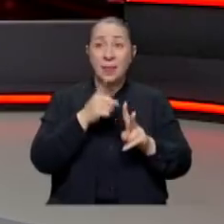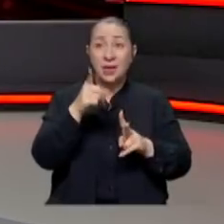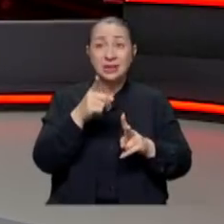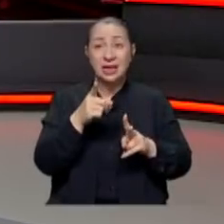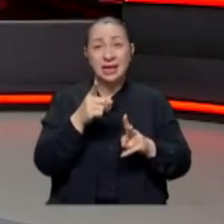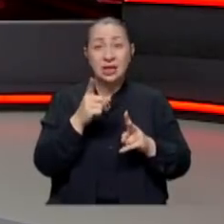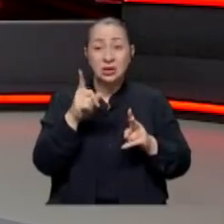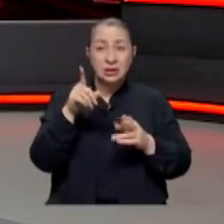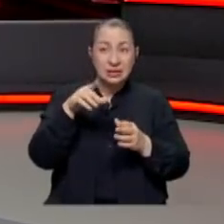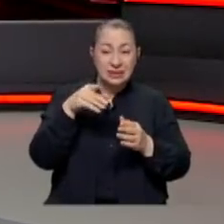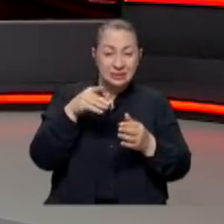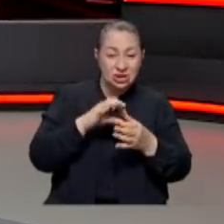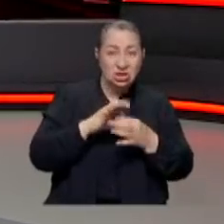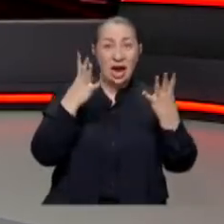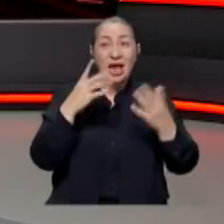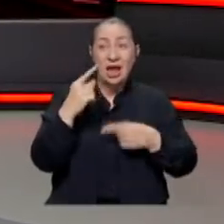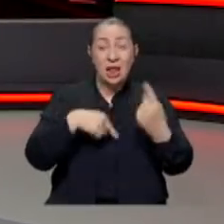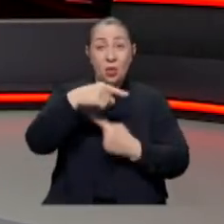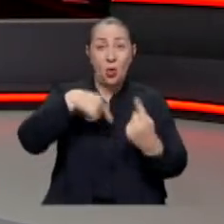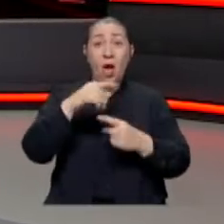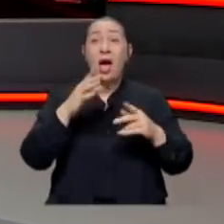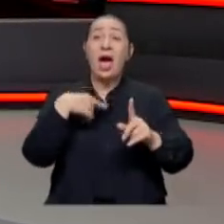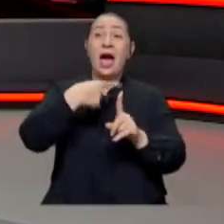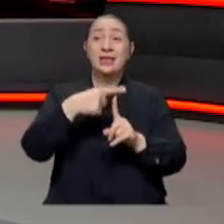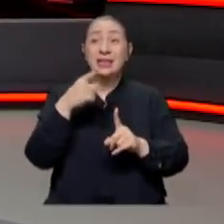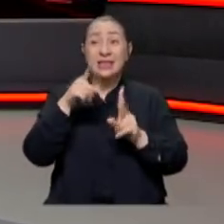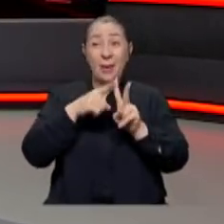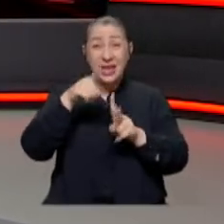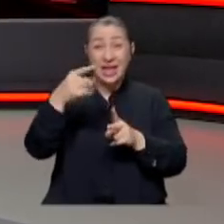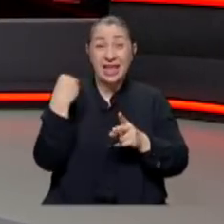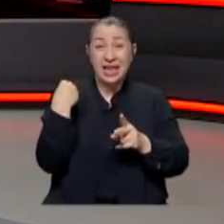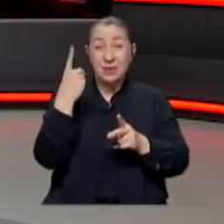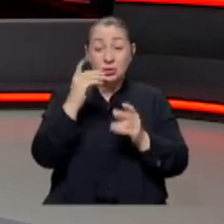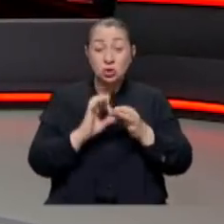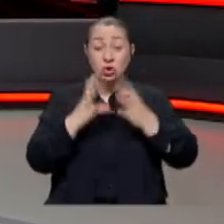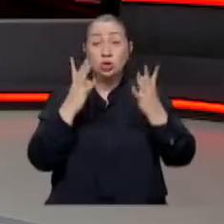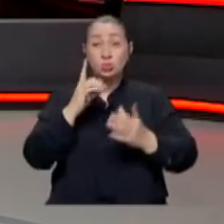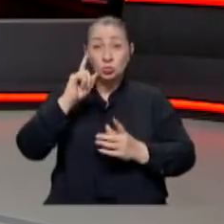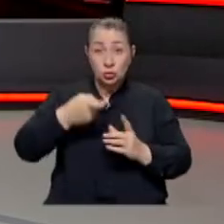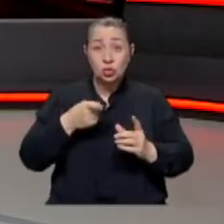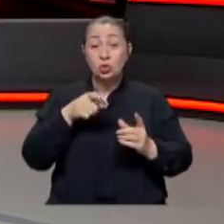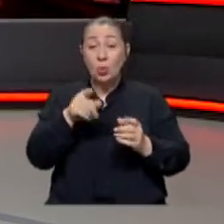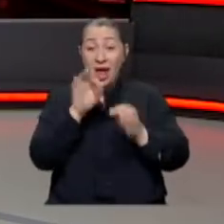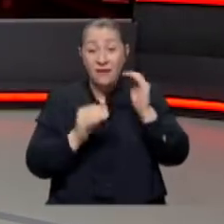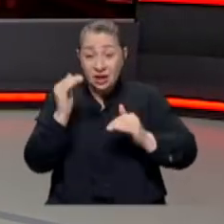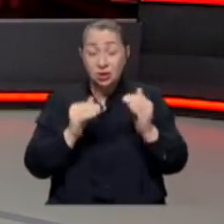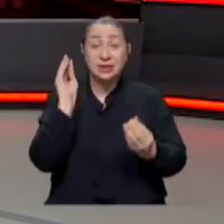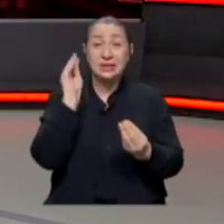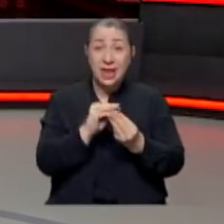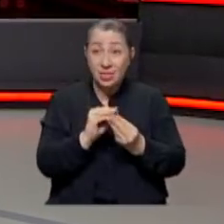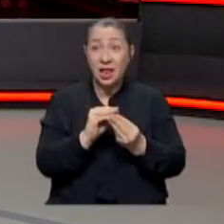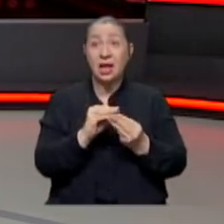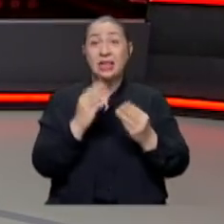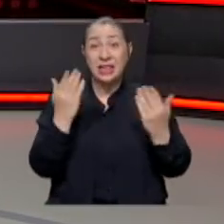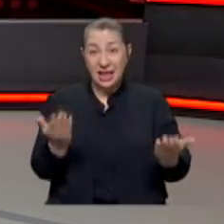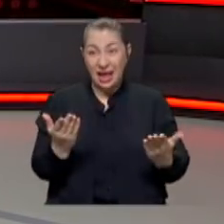galiba çare aranıyor. Nebati'ye ayrıca yeni bir çözüm bulsun gidişata, enflasyona, zamlara